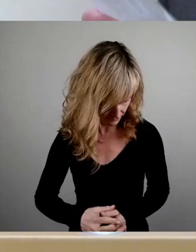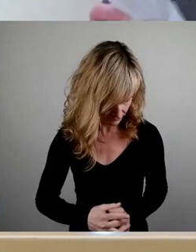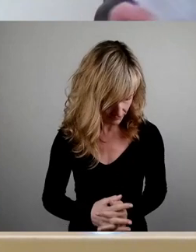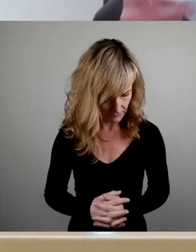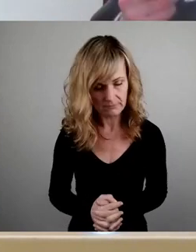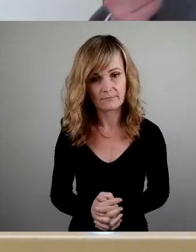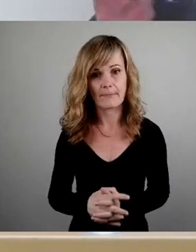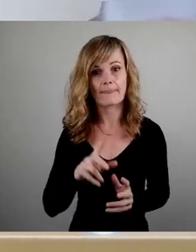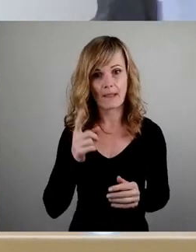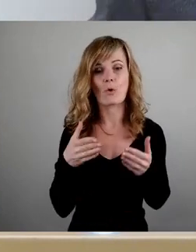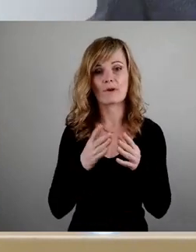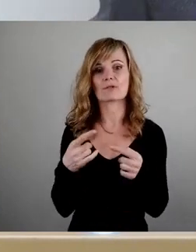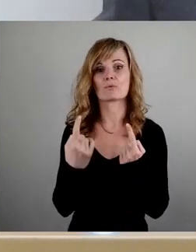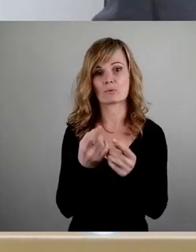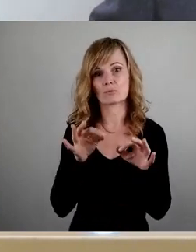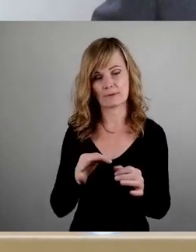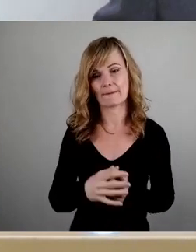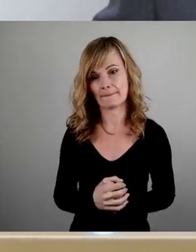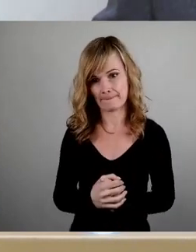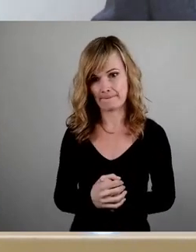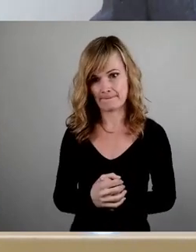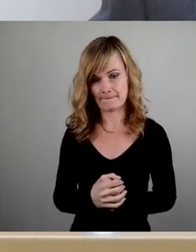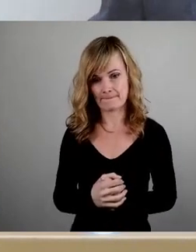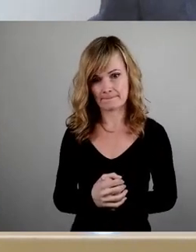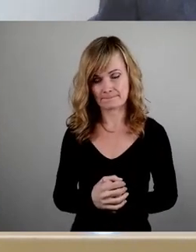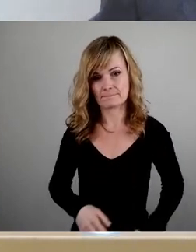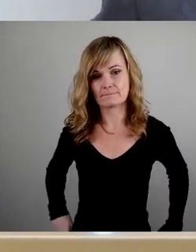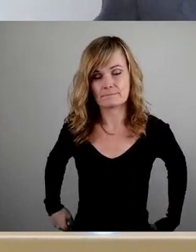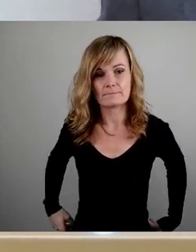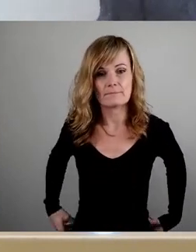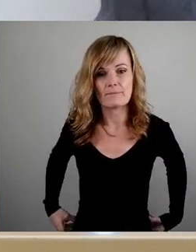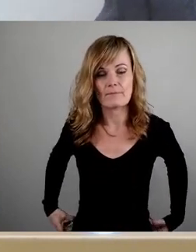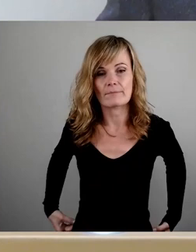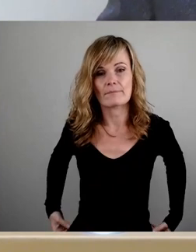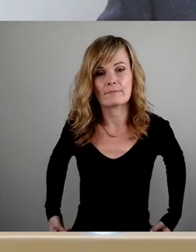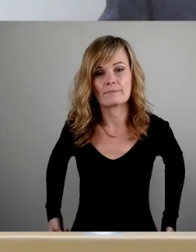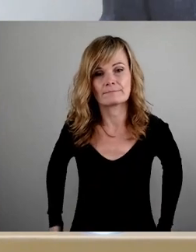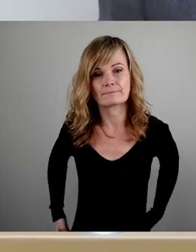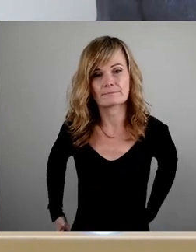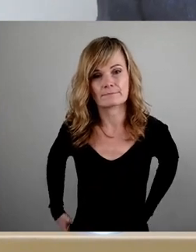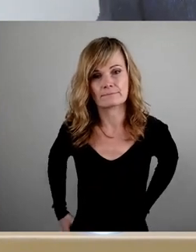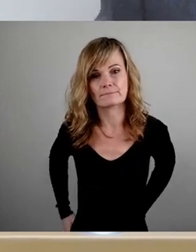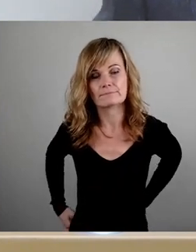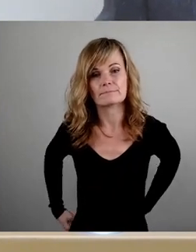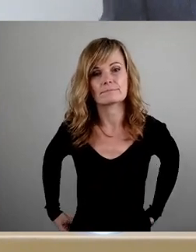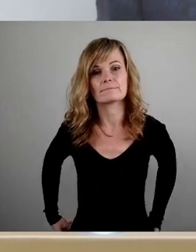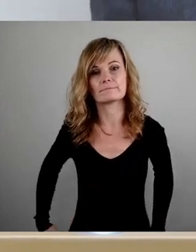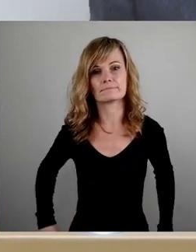auch in der Fraktionsrunde. Dann würden wir die Fraktionsrunde eröffnen, und diesmal würden die Dissidenten, wenn gewünscht, eröffnen.